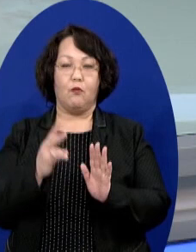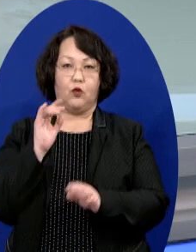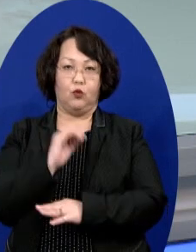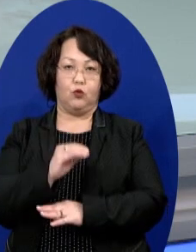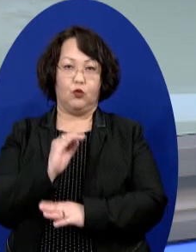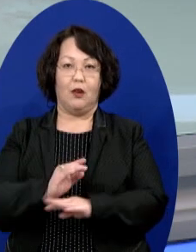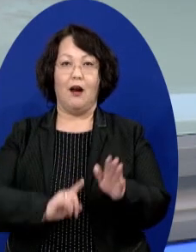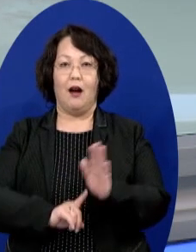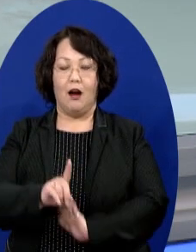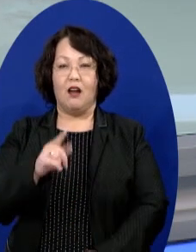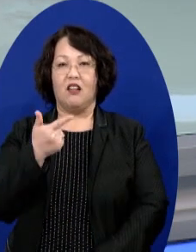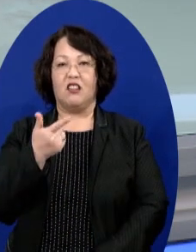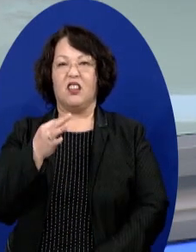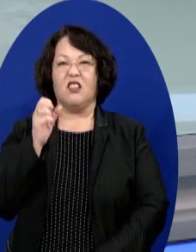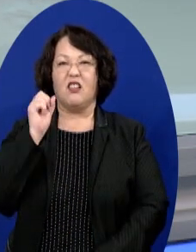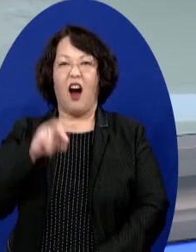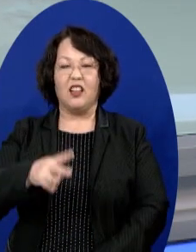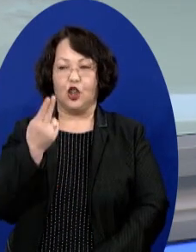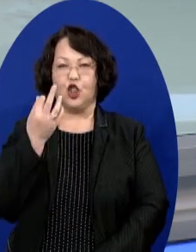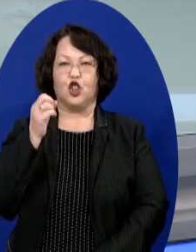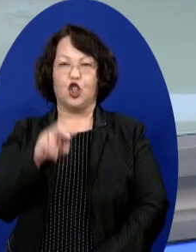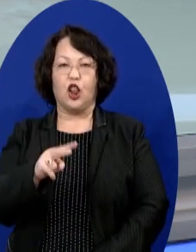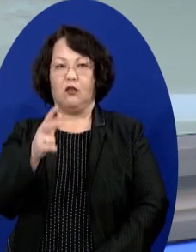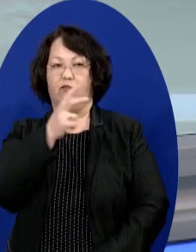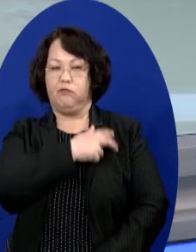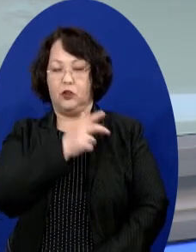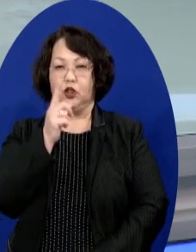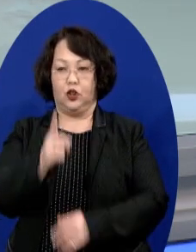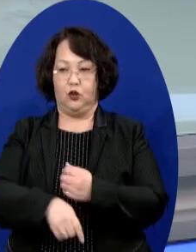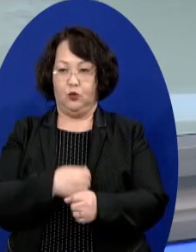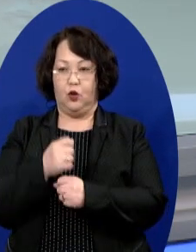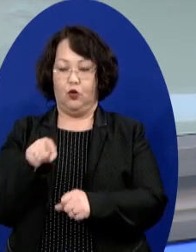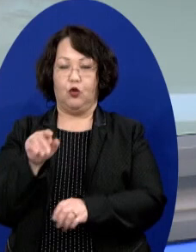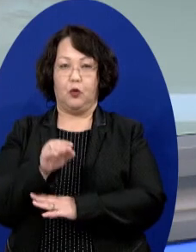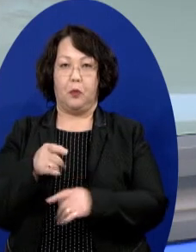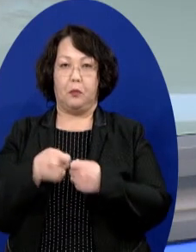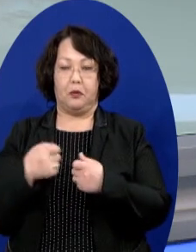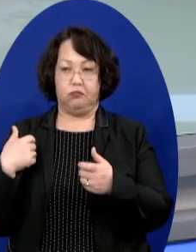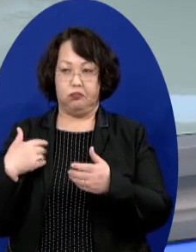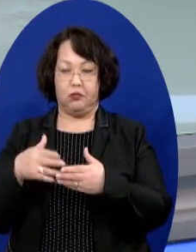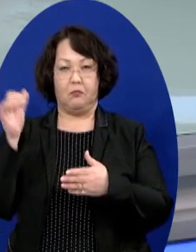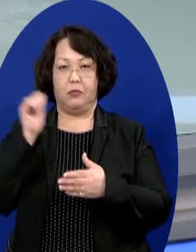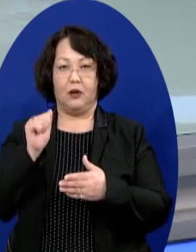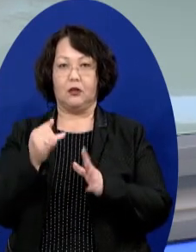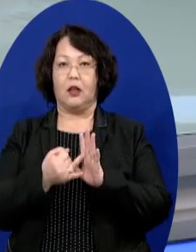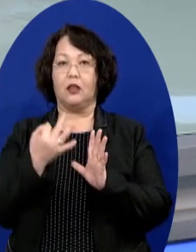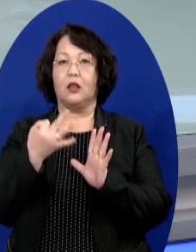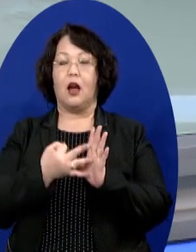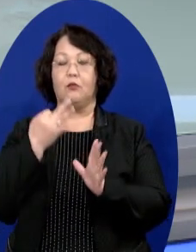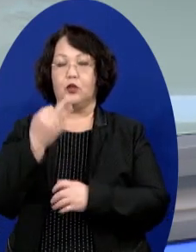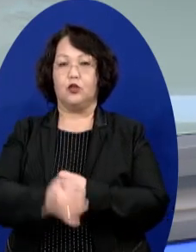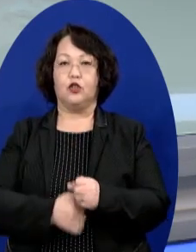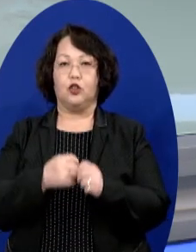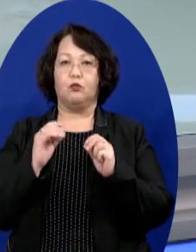генерал цолыг бий болгосон байна. Жил бүрийн энэхүү өдрийг генералуудын өдөр болгон 78 дахь жилдээ тэмдэглэж байна. Монгол Улсын ерөнхийлөгч, зэвсэг түчний